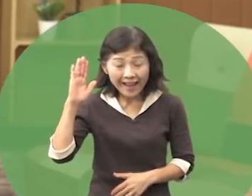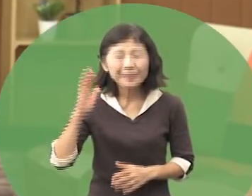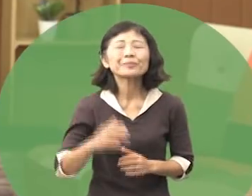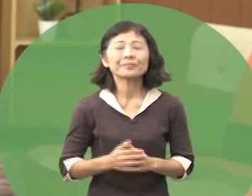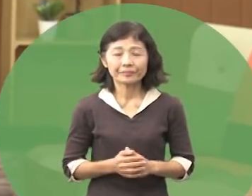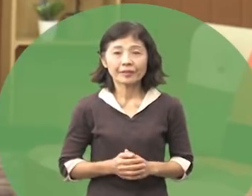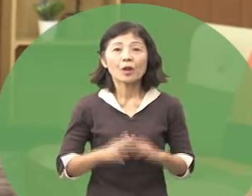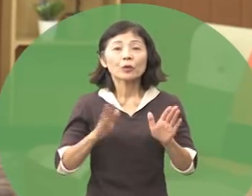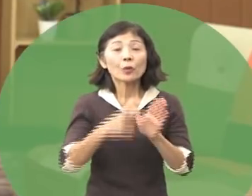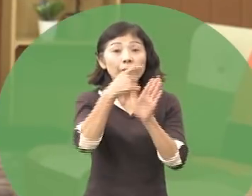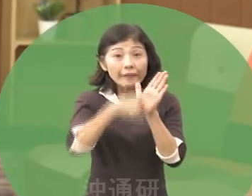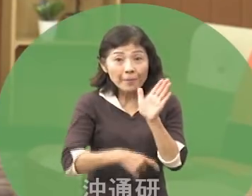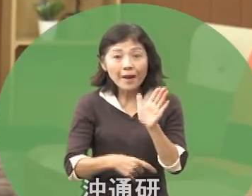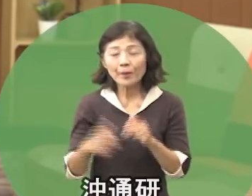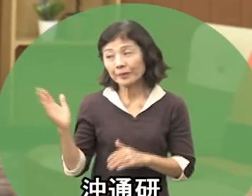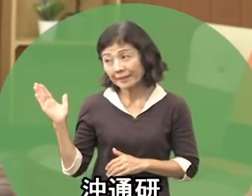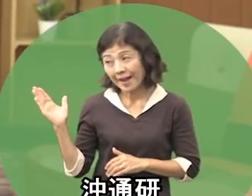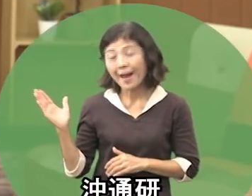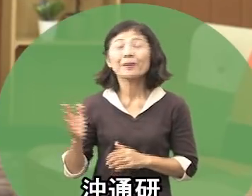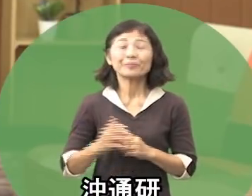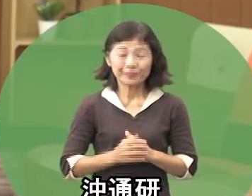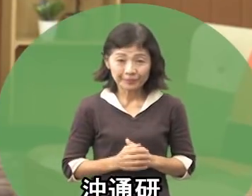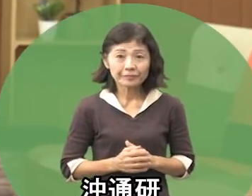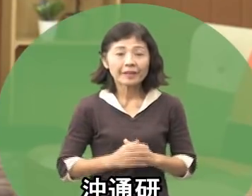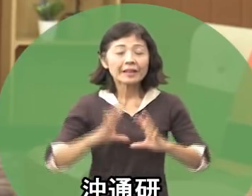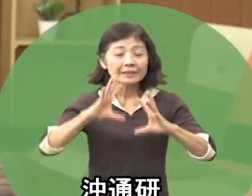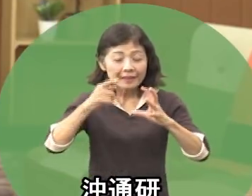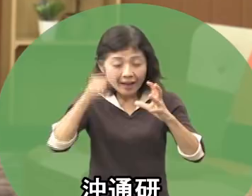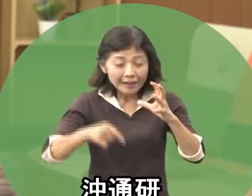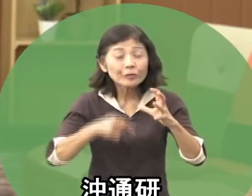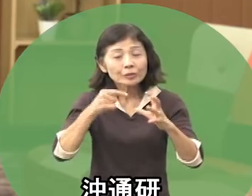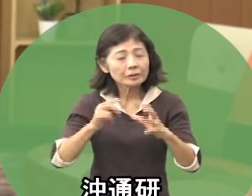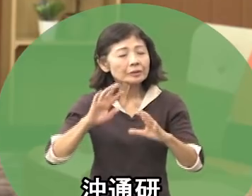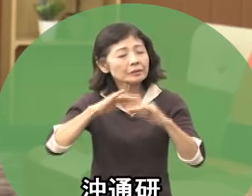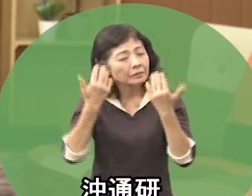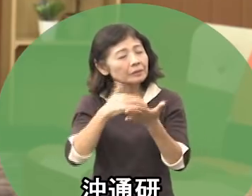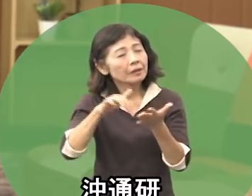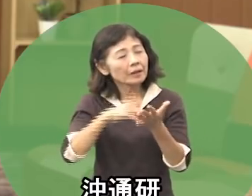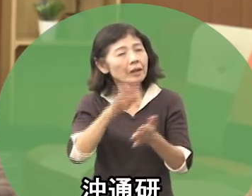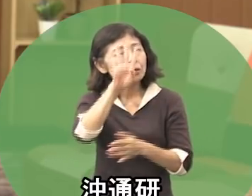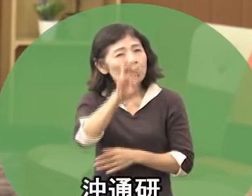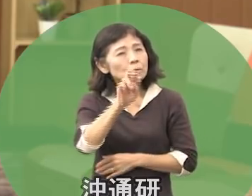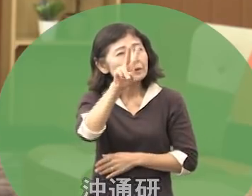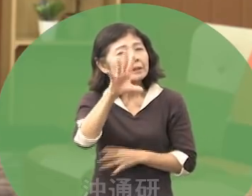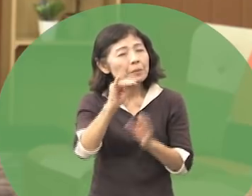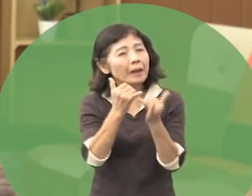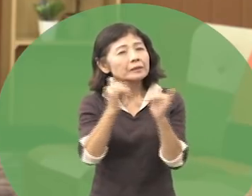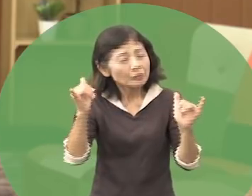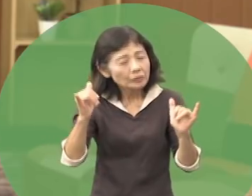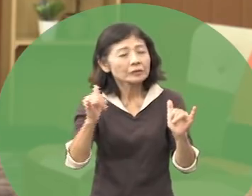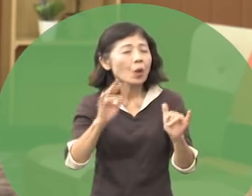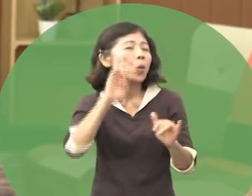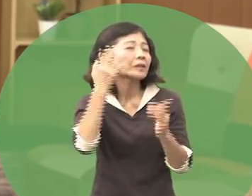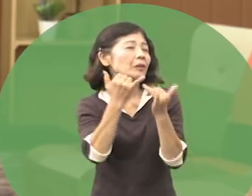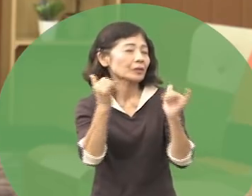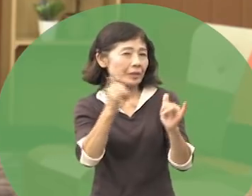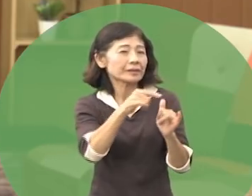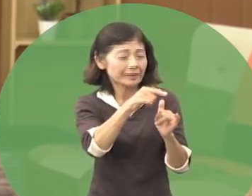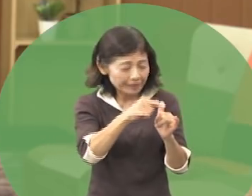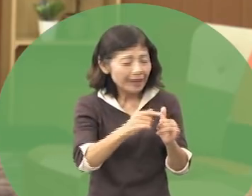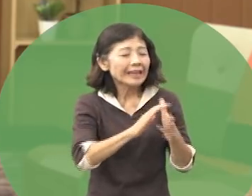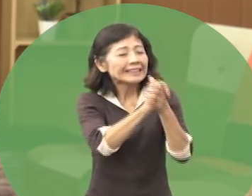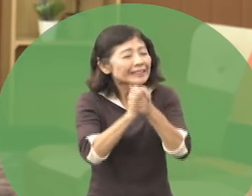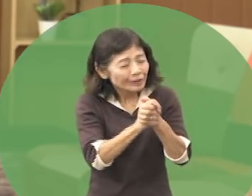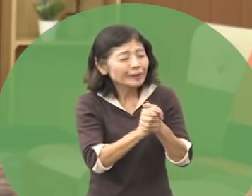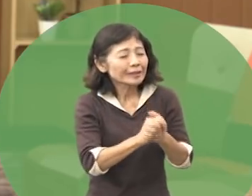イ、今日のテーマはこちら。世界中におよそ42万人が暮らすウチナーンチュの絆や